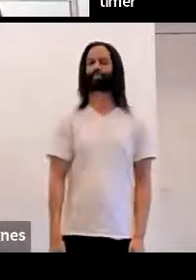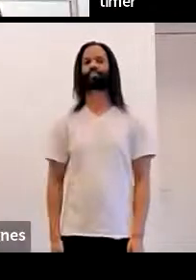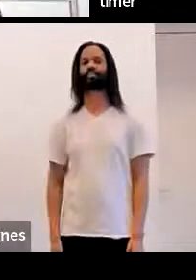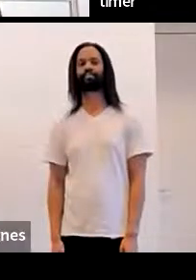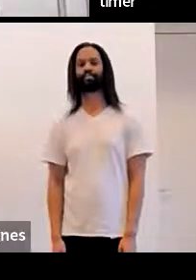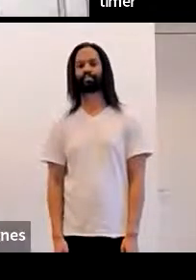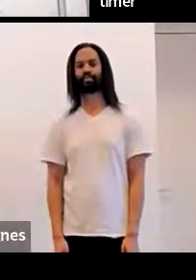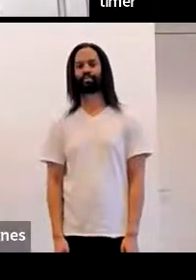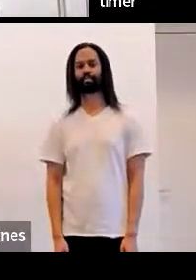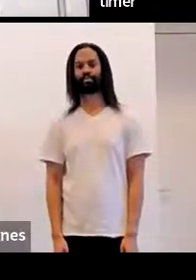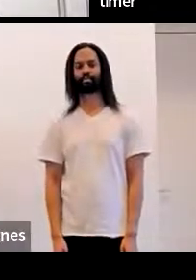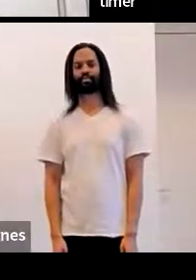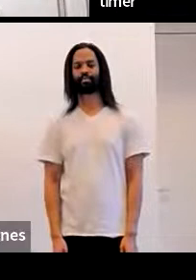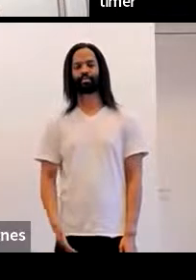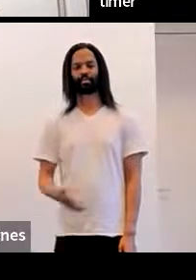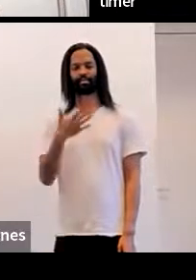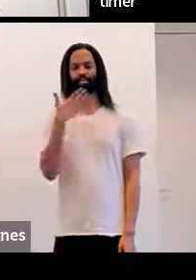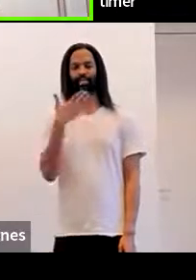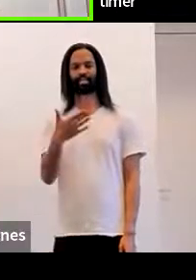Merci.